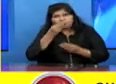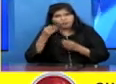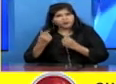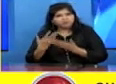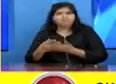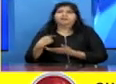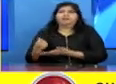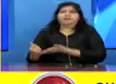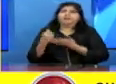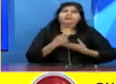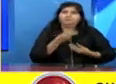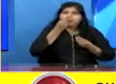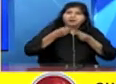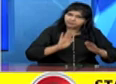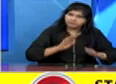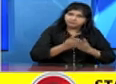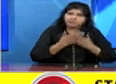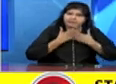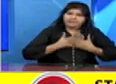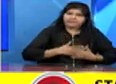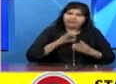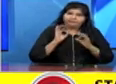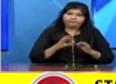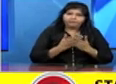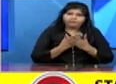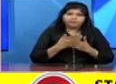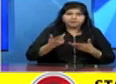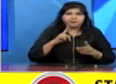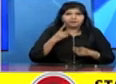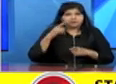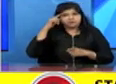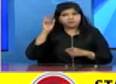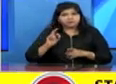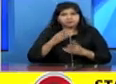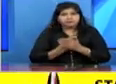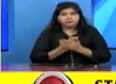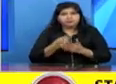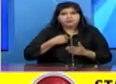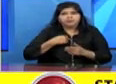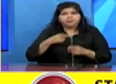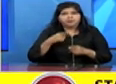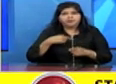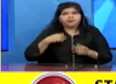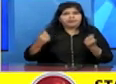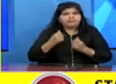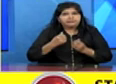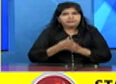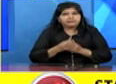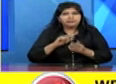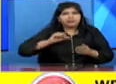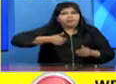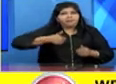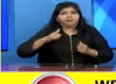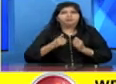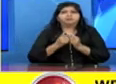है तो इस संकट की घड़ी में हम पहले उसका पेट भरेंगे, उसका जरूरत की चिंता